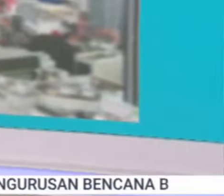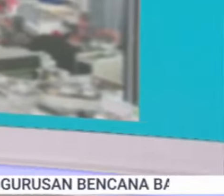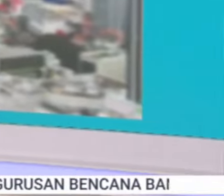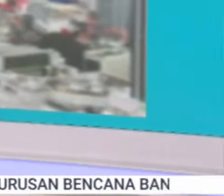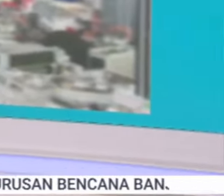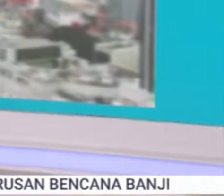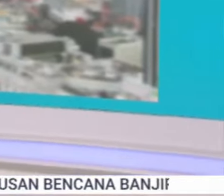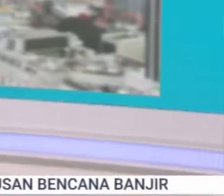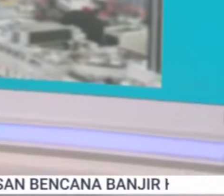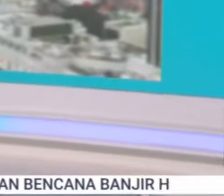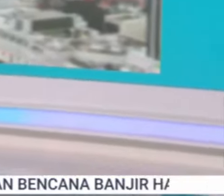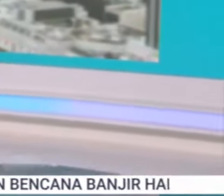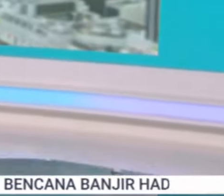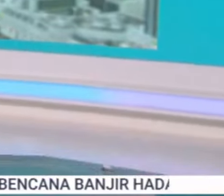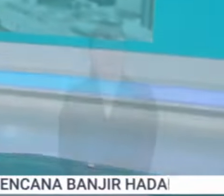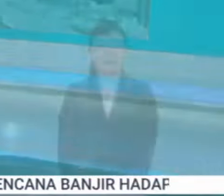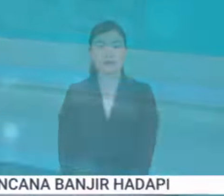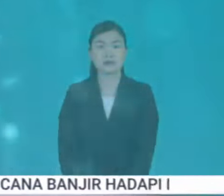kasih Herwin langsung dari Johor.